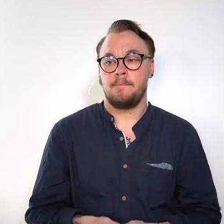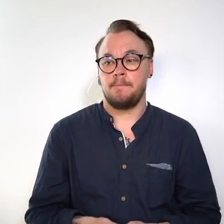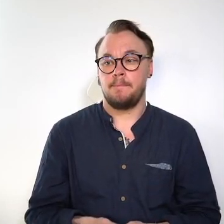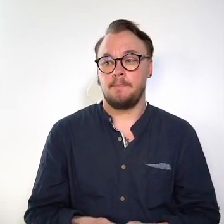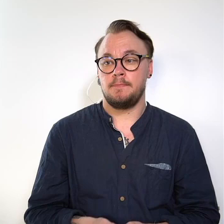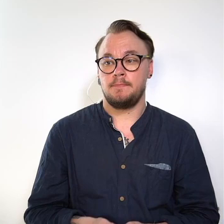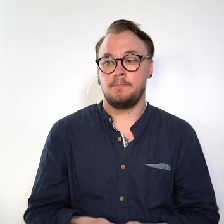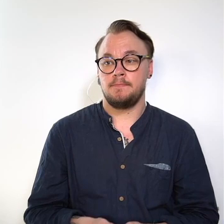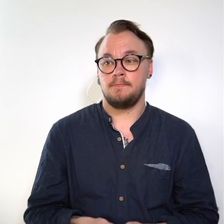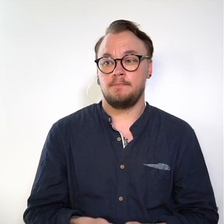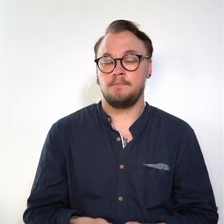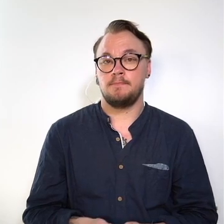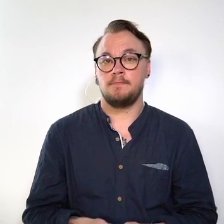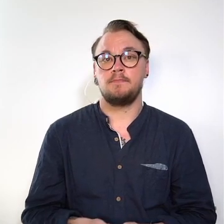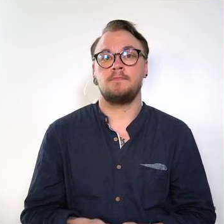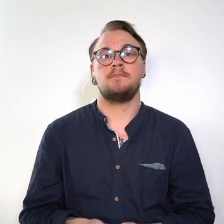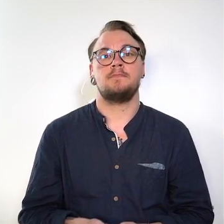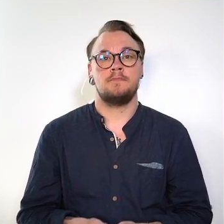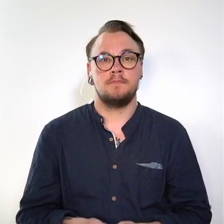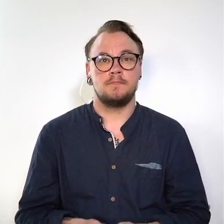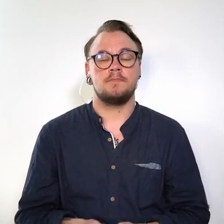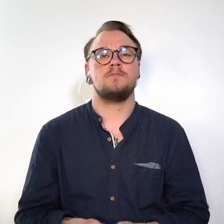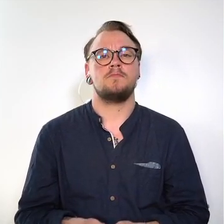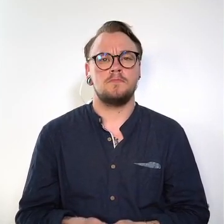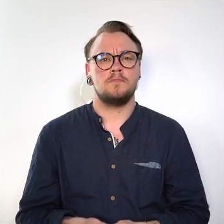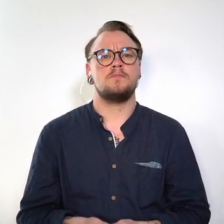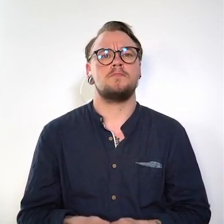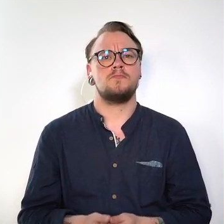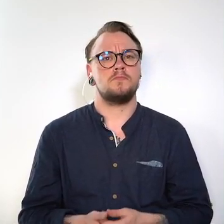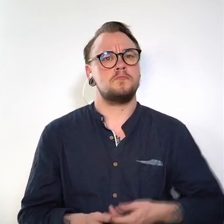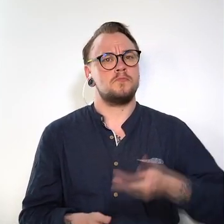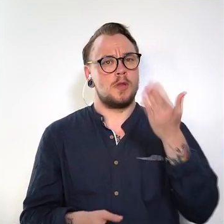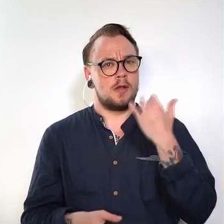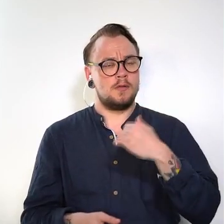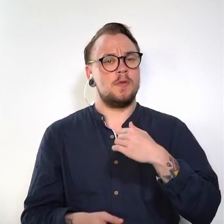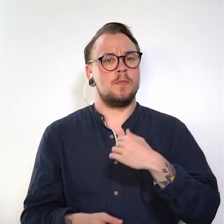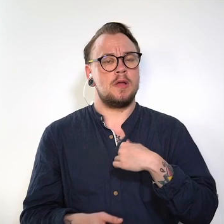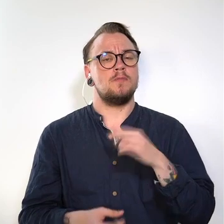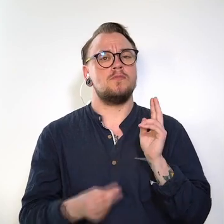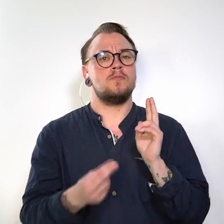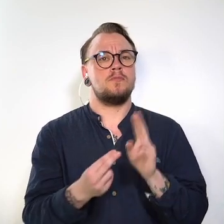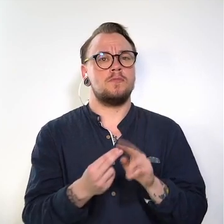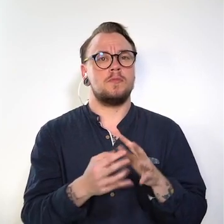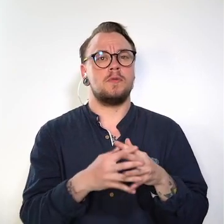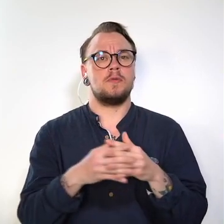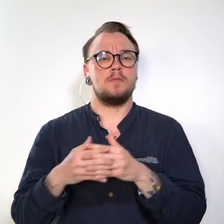Mä lähdin toimimaan niin, että mä otin yhteyttä Yhdysvaltain psykoanalyytikkoyhdistyksen